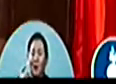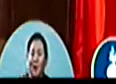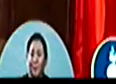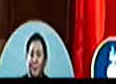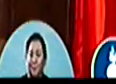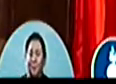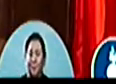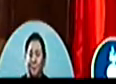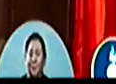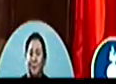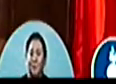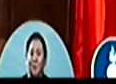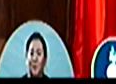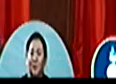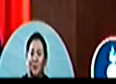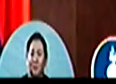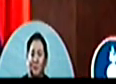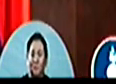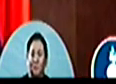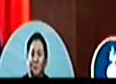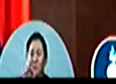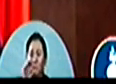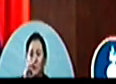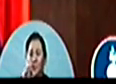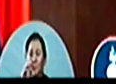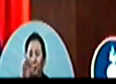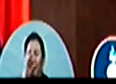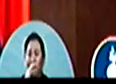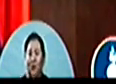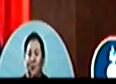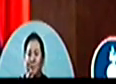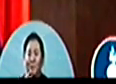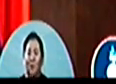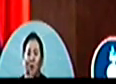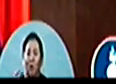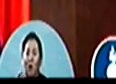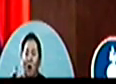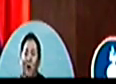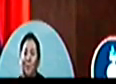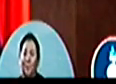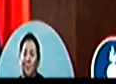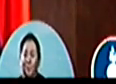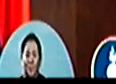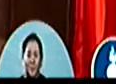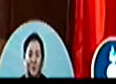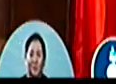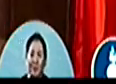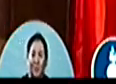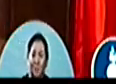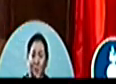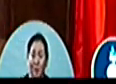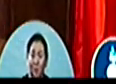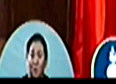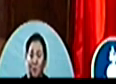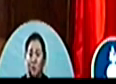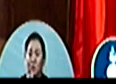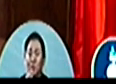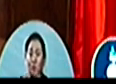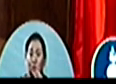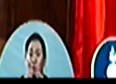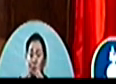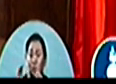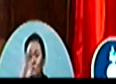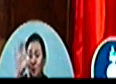Тэгэхээр шүгэл хүлээгчийг ажиллах нь болохгүй. Гэрч шүгэл хүлээгчээр бол одоо ажиллах нь тийм үү. Гэтэл өнөөдөр зөвхөн гэрчийг